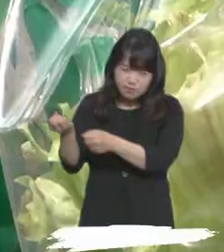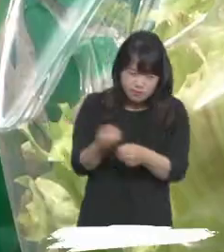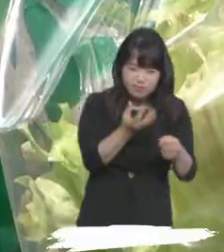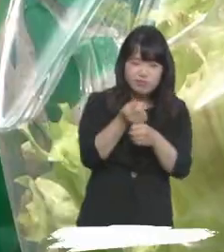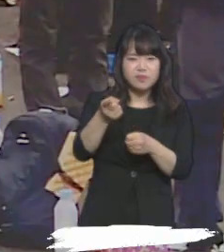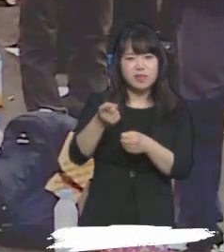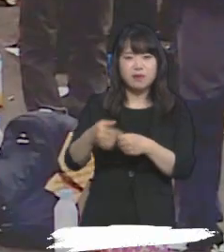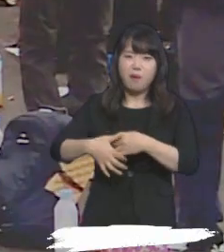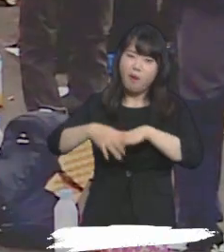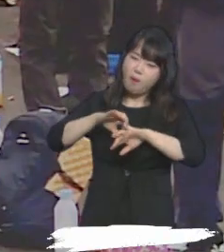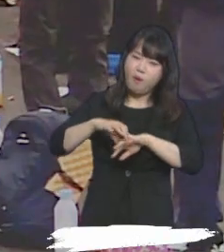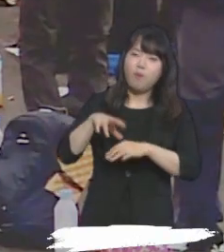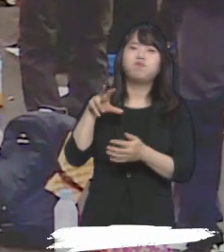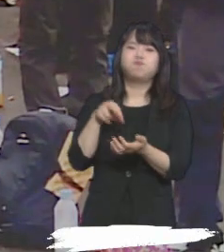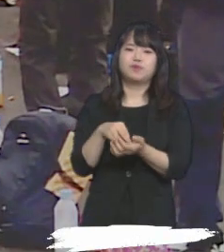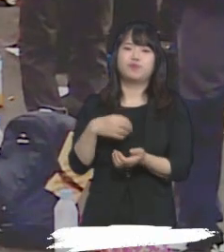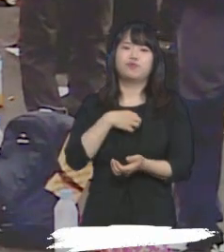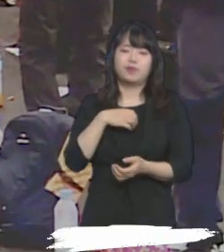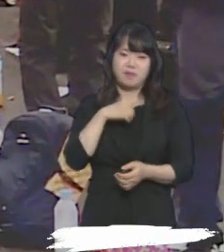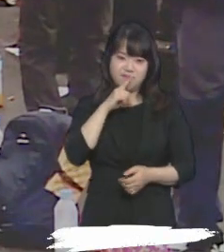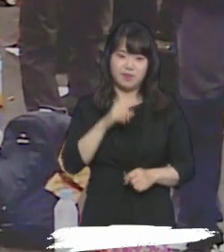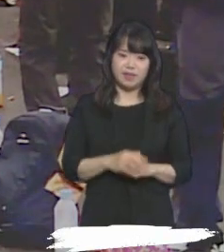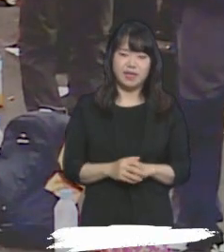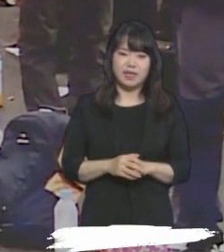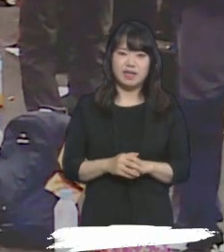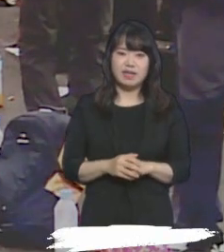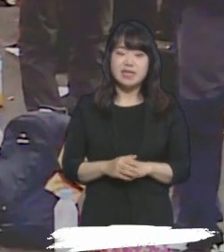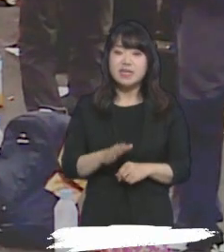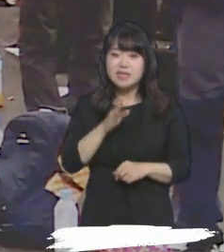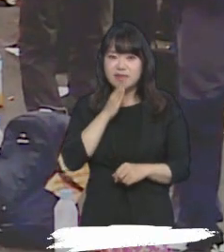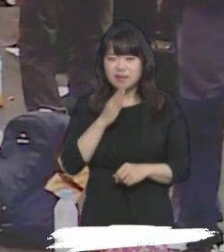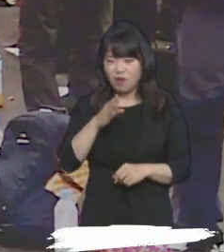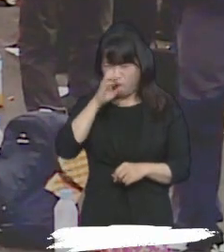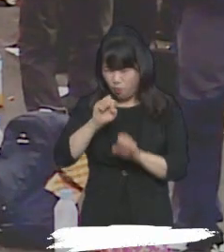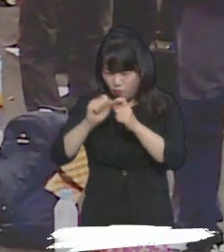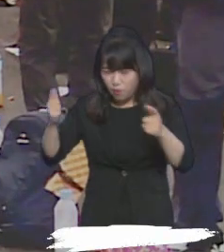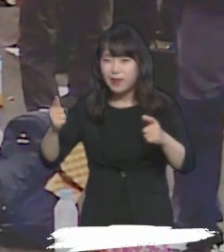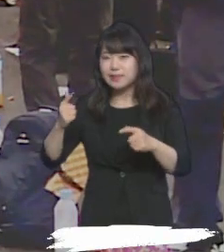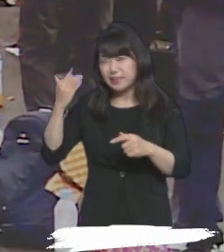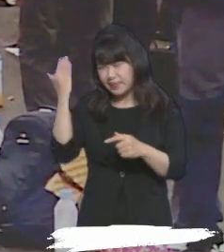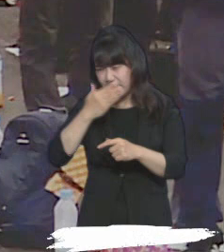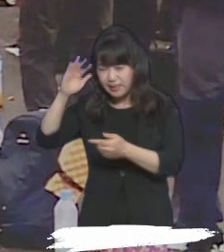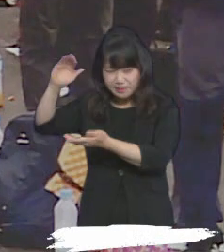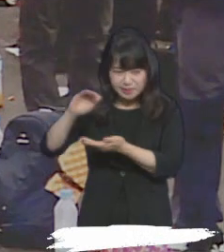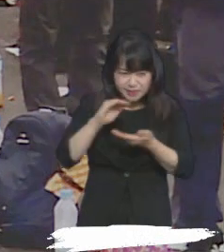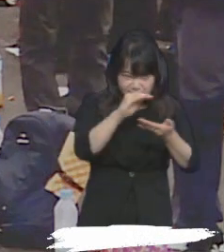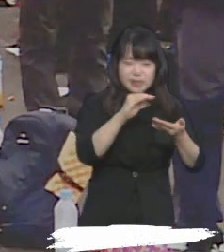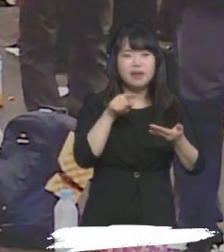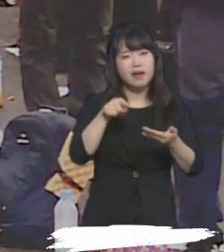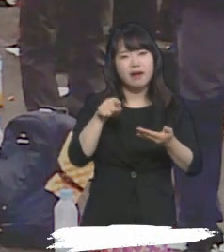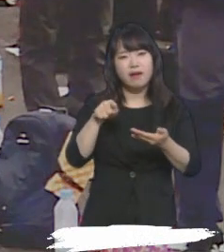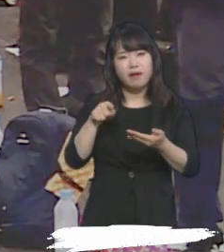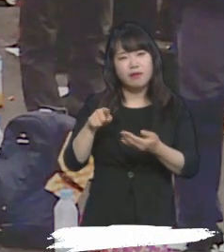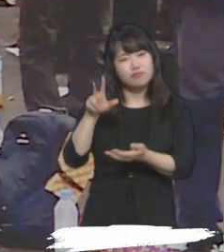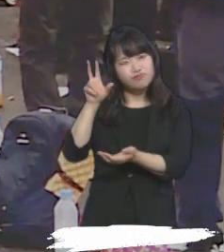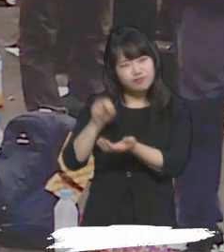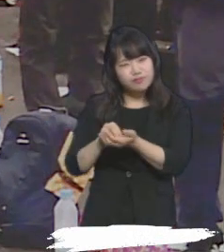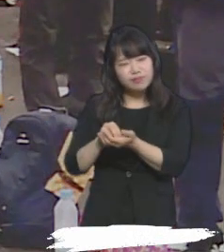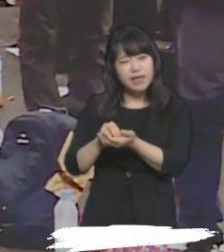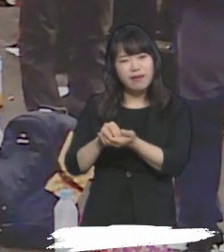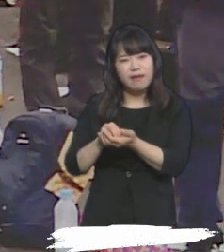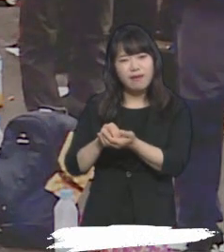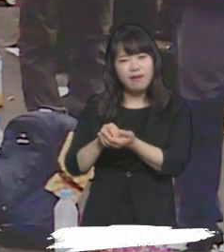있습니다. 친환경 무상 급식이 존폐의 위기에 있다라는